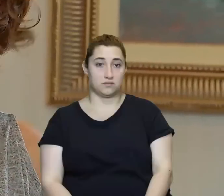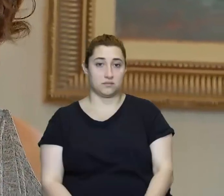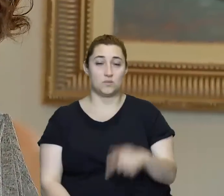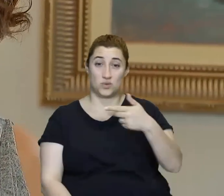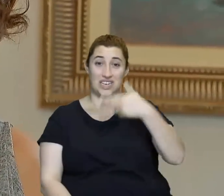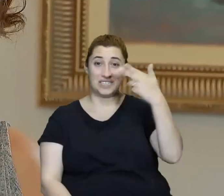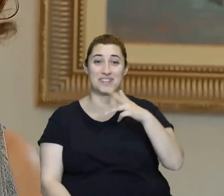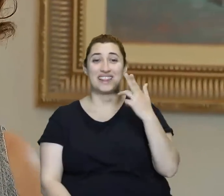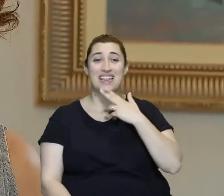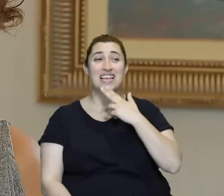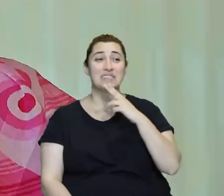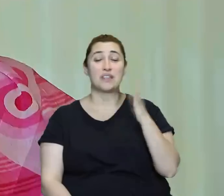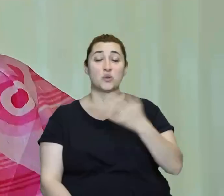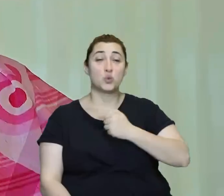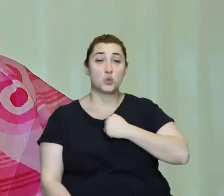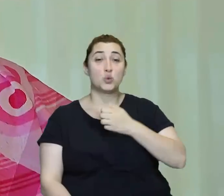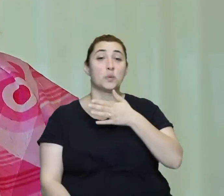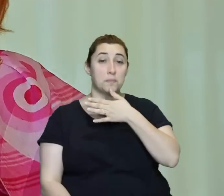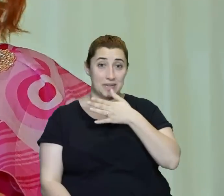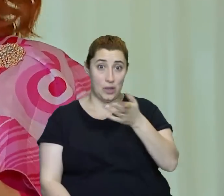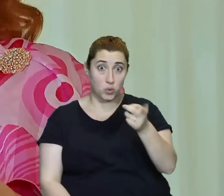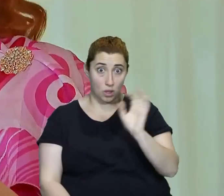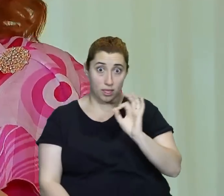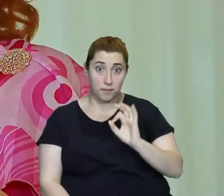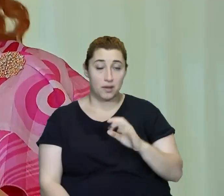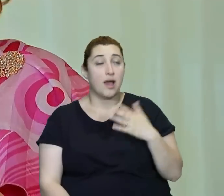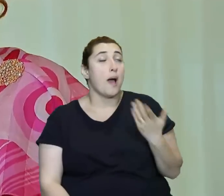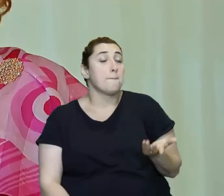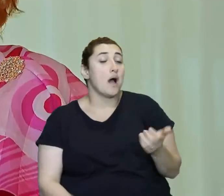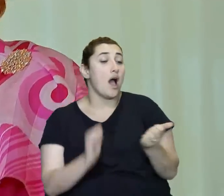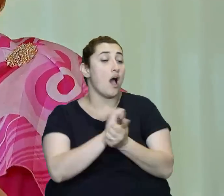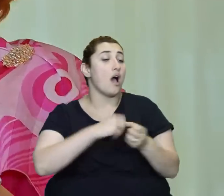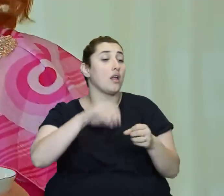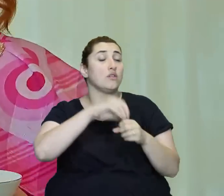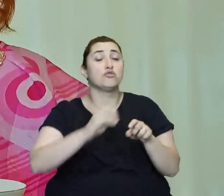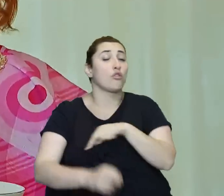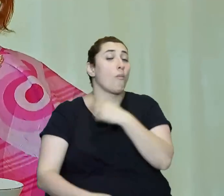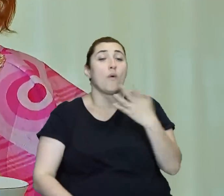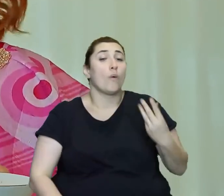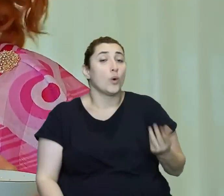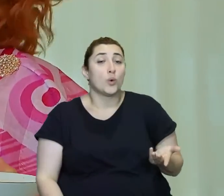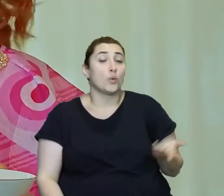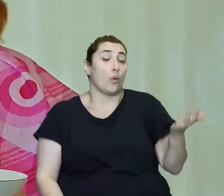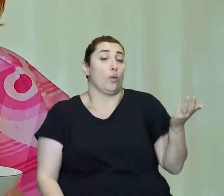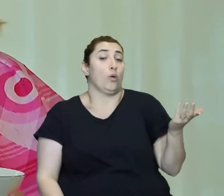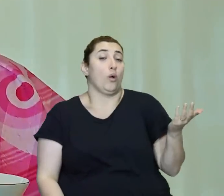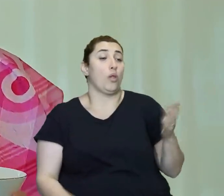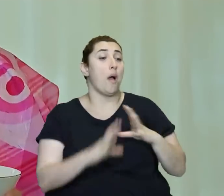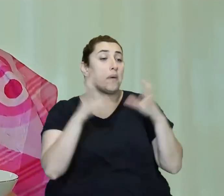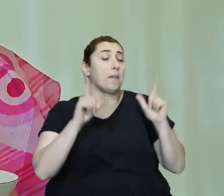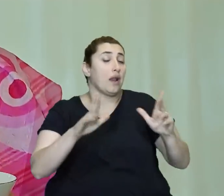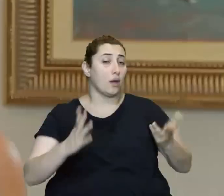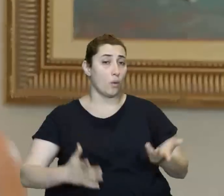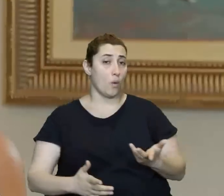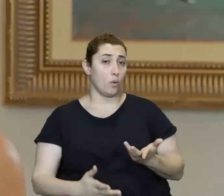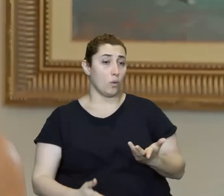Bu tablonun teyzemi ne kadar üzdüğünün farkındasınız değil mi? Aman aile içinde olur böyle şeyler. Allah Allah, büyütülecek bir